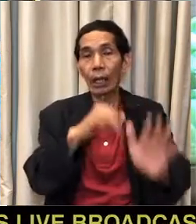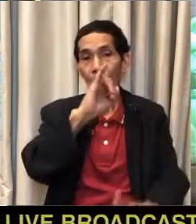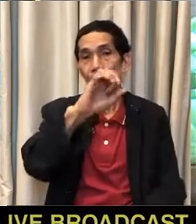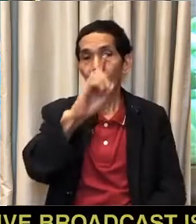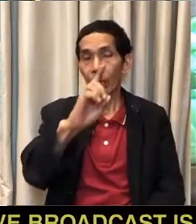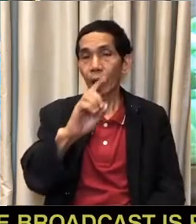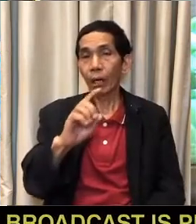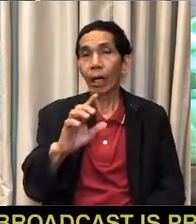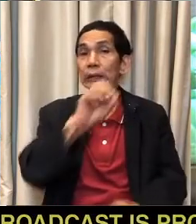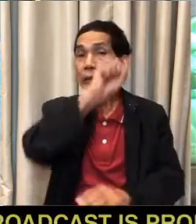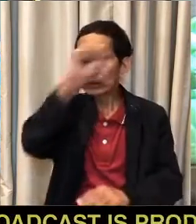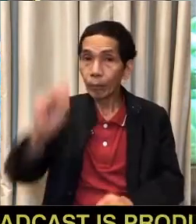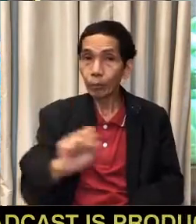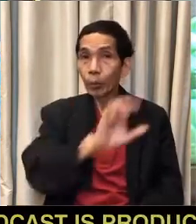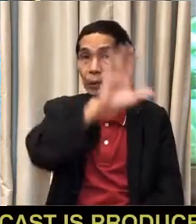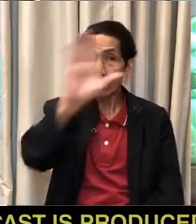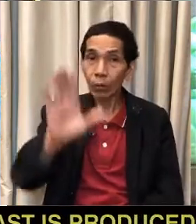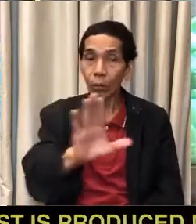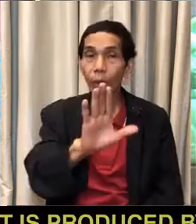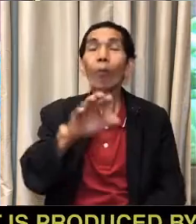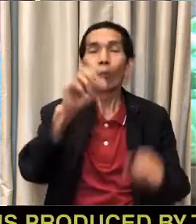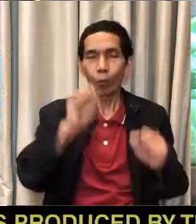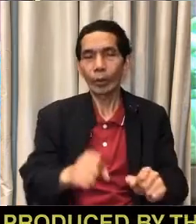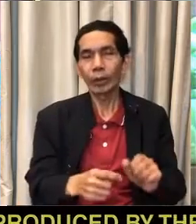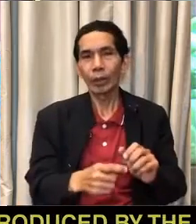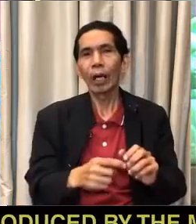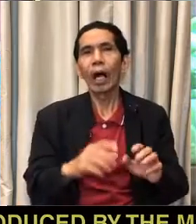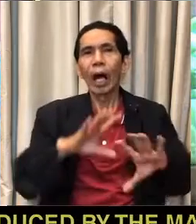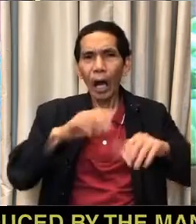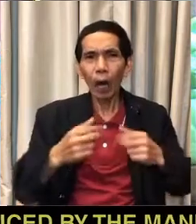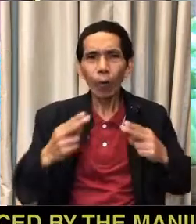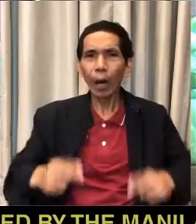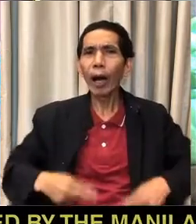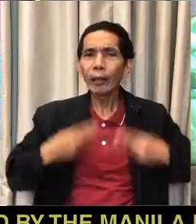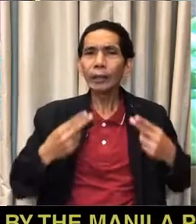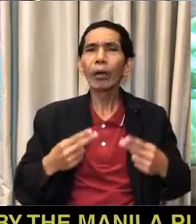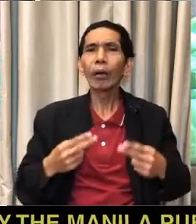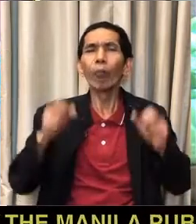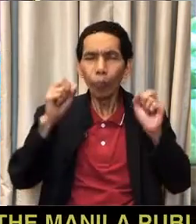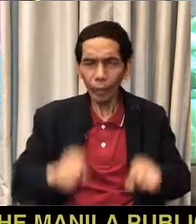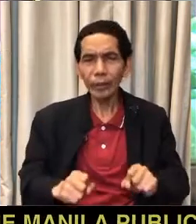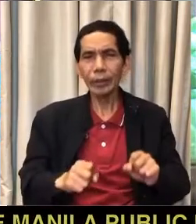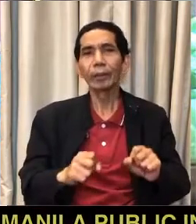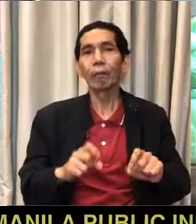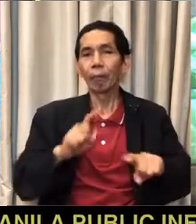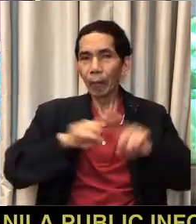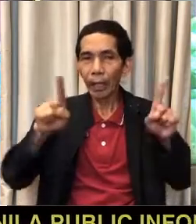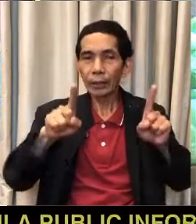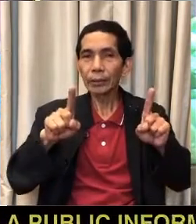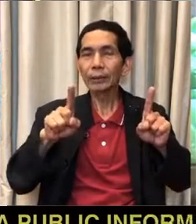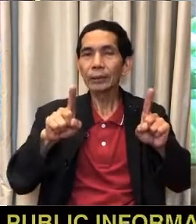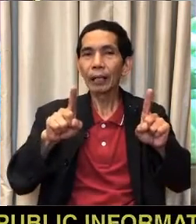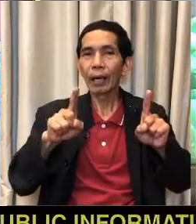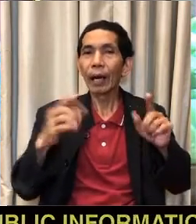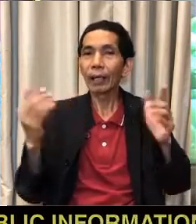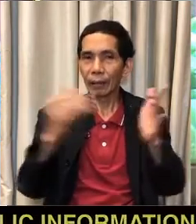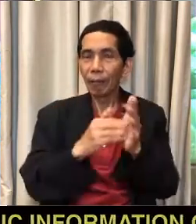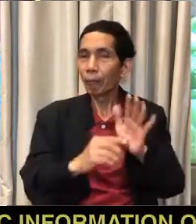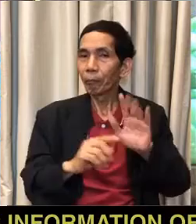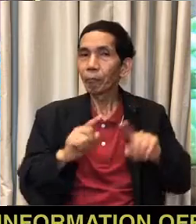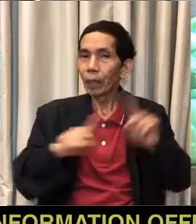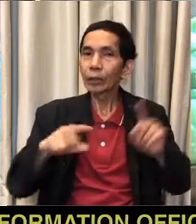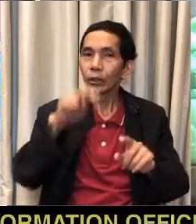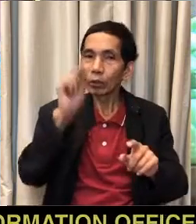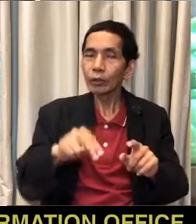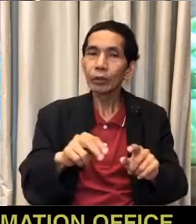E paano po pag Sabado, Linggo? Pwede. E paano po pag holiday? Pwede. Pero, ayan ha, pero,